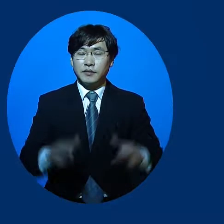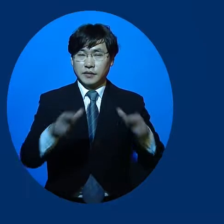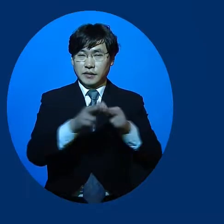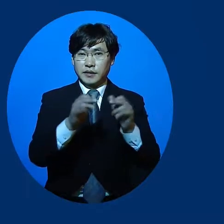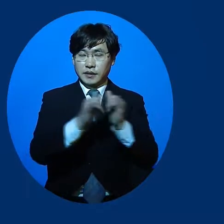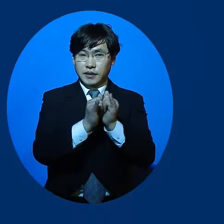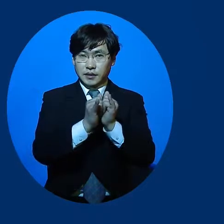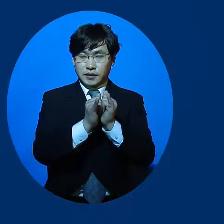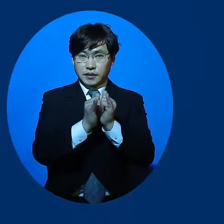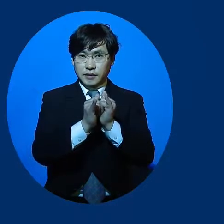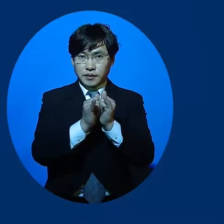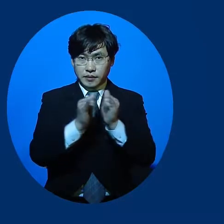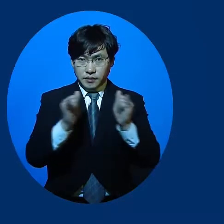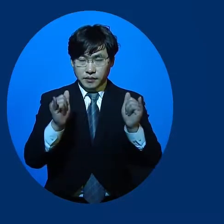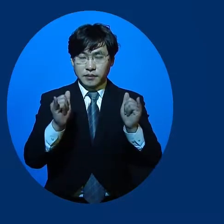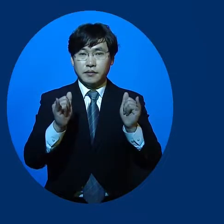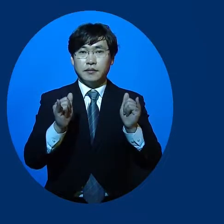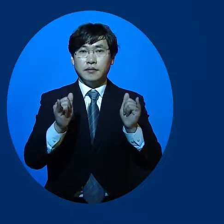장애인이